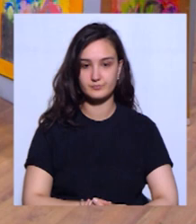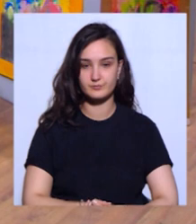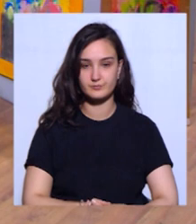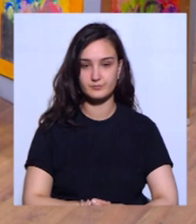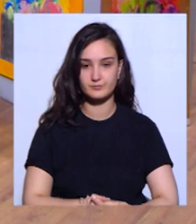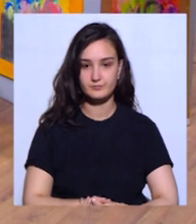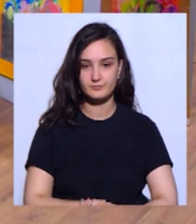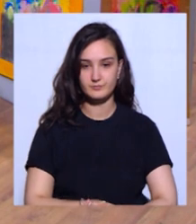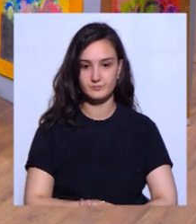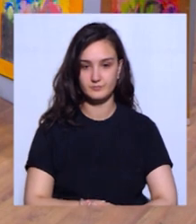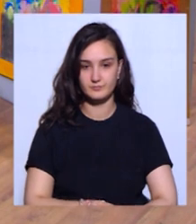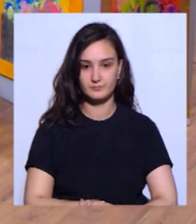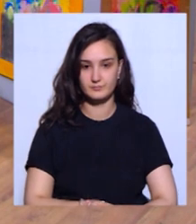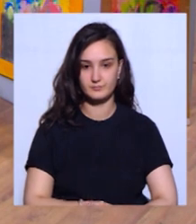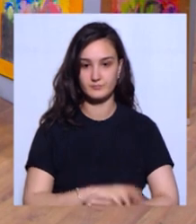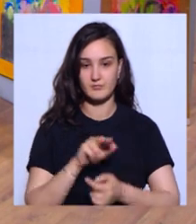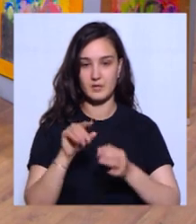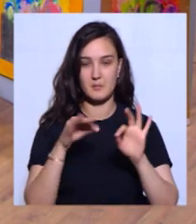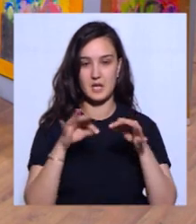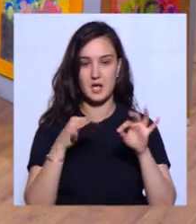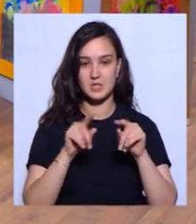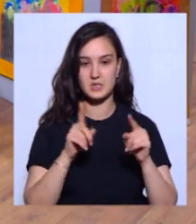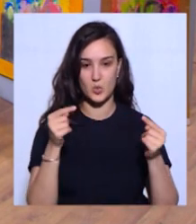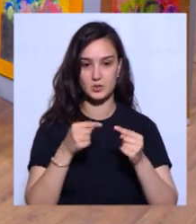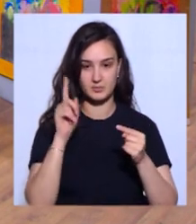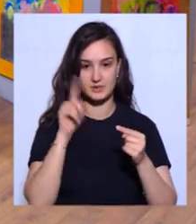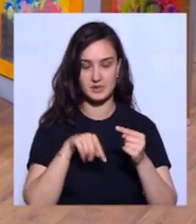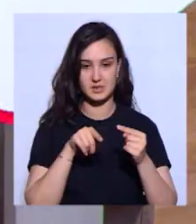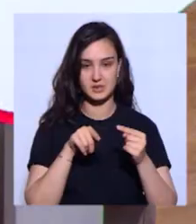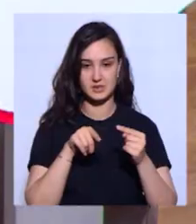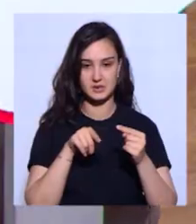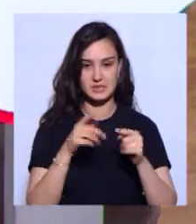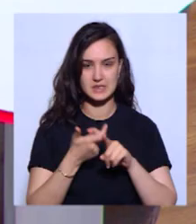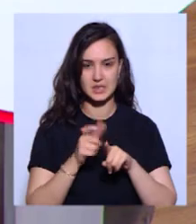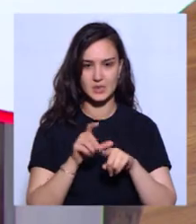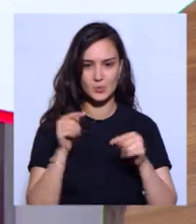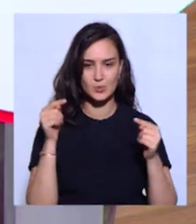და ამ ქაღალდს იცით რა უხდება? ძალიან უხდება თეთრი.